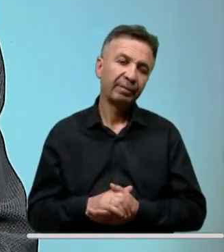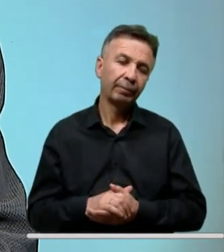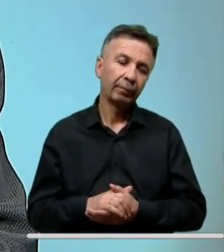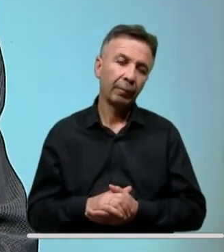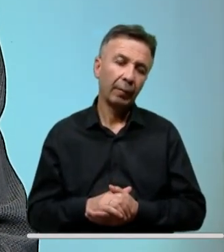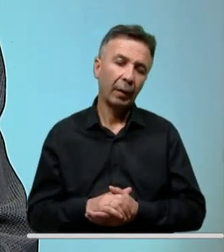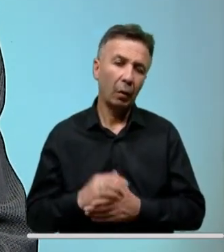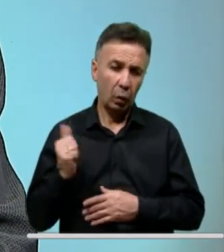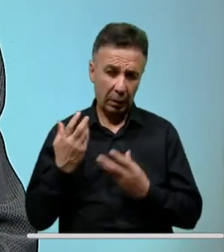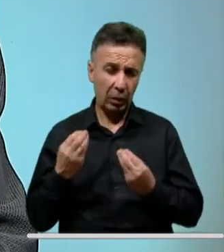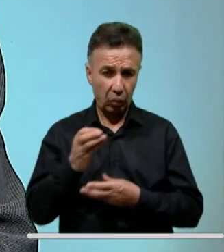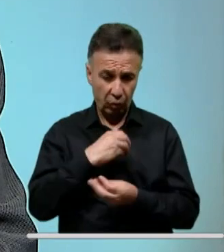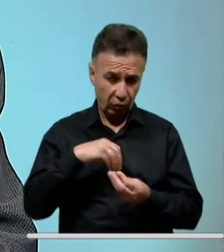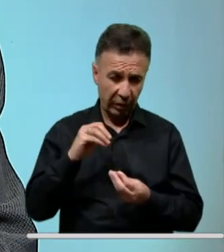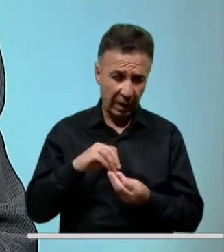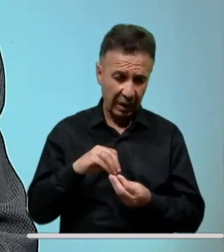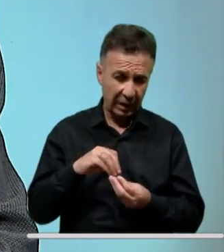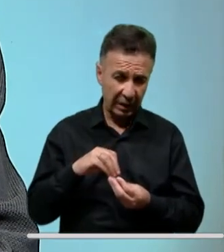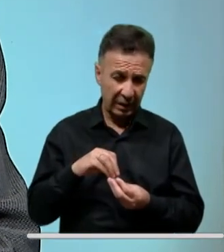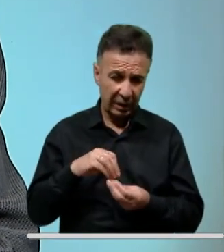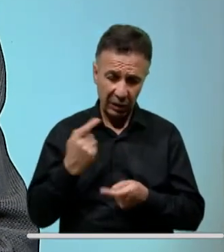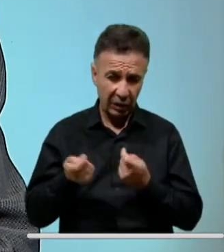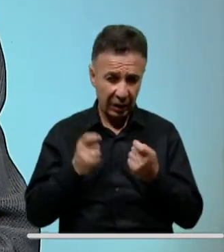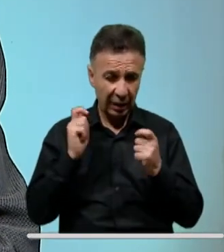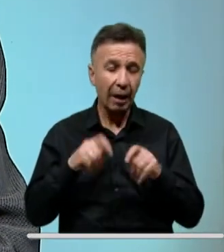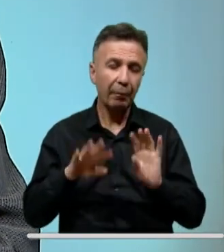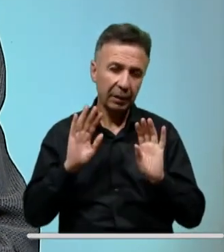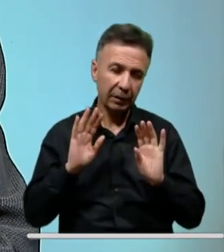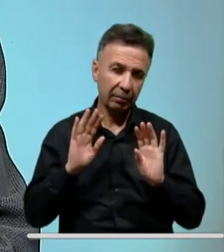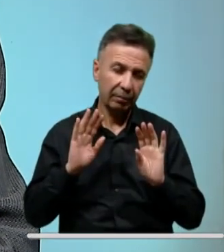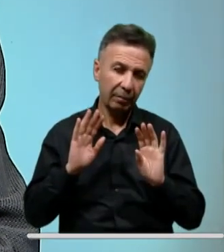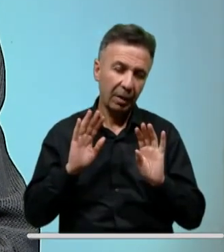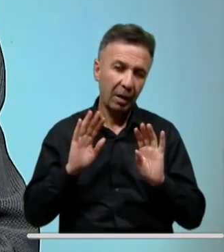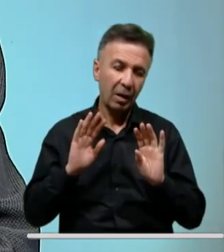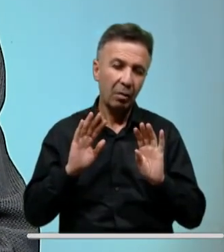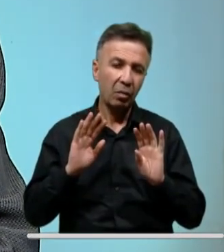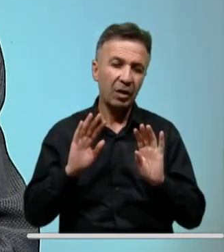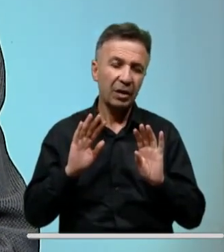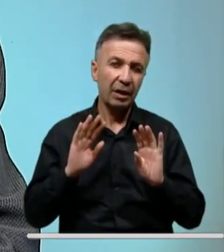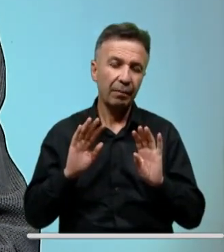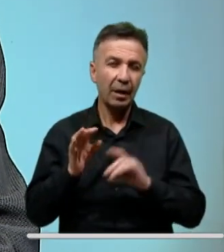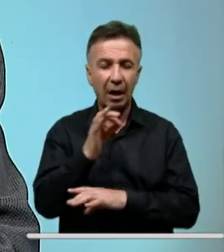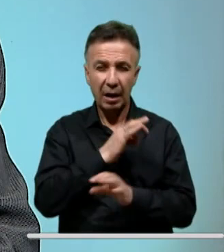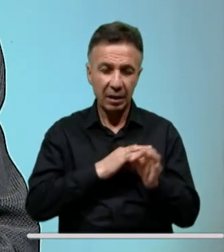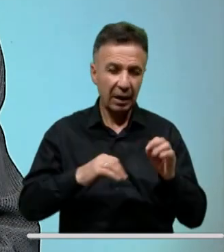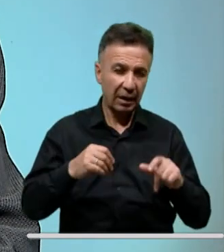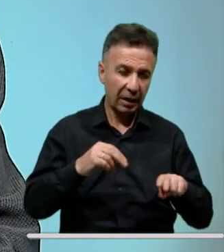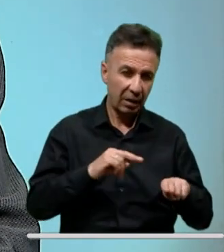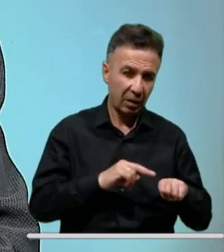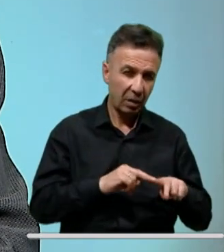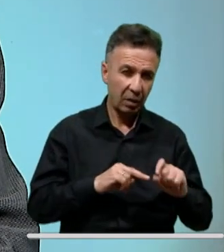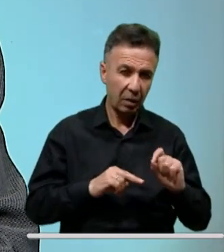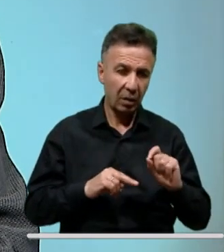bu paraların kullanılmadığı ve bu işe aracılık eden aracı kurumun meşru